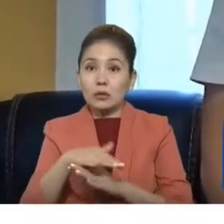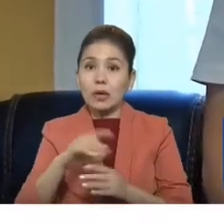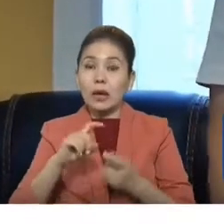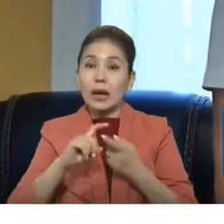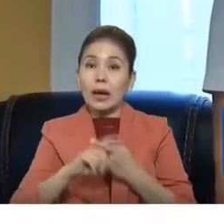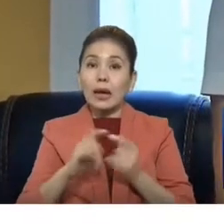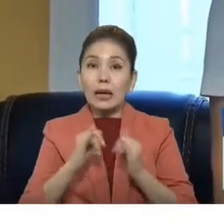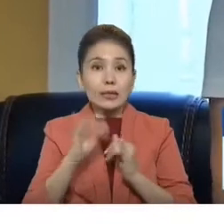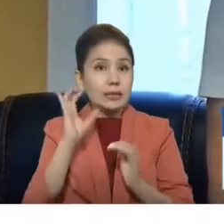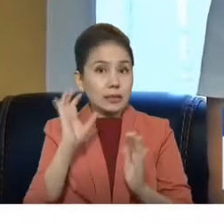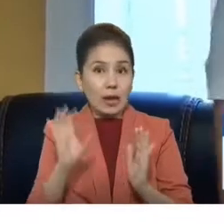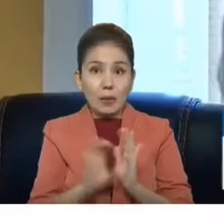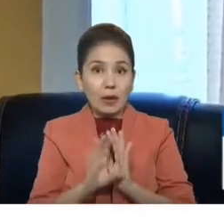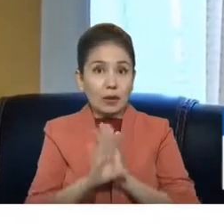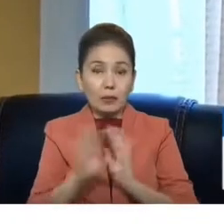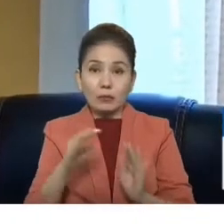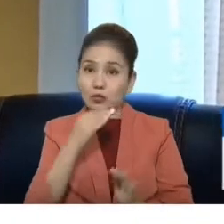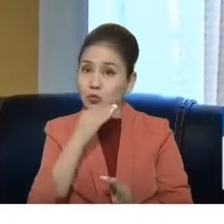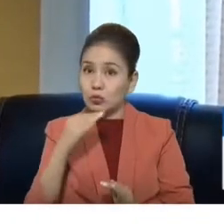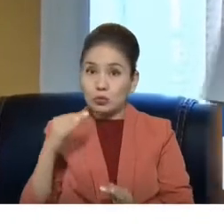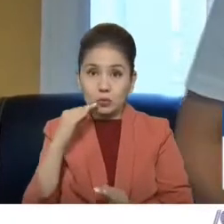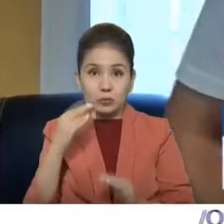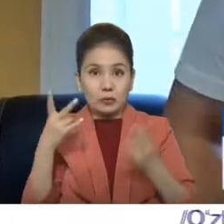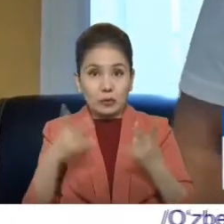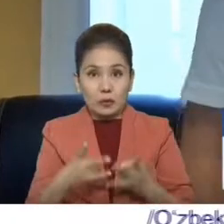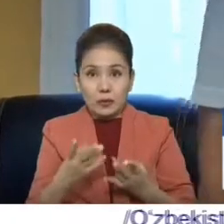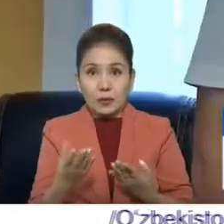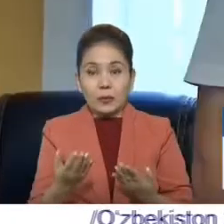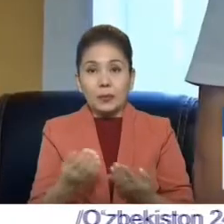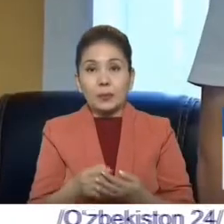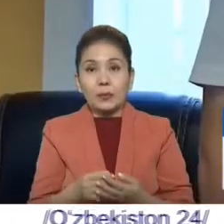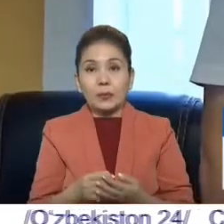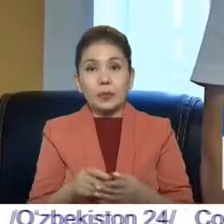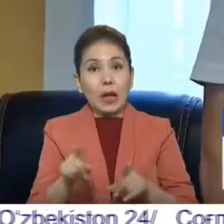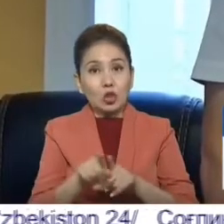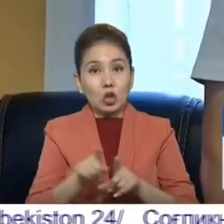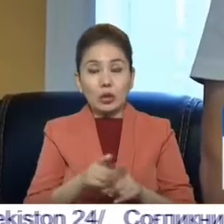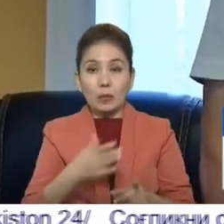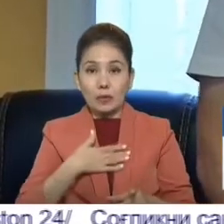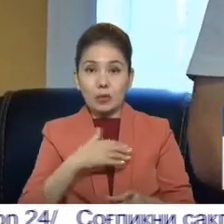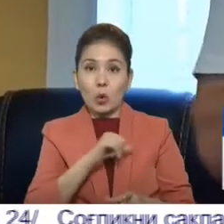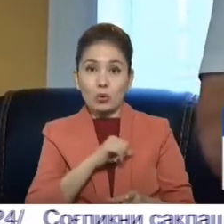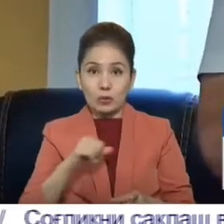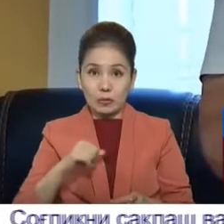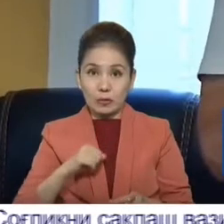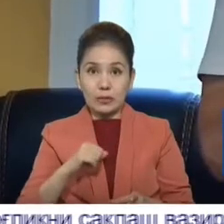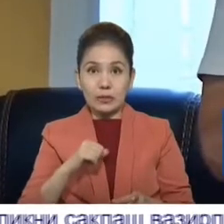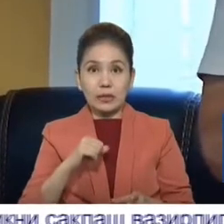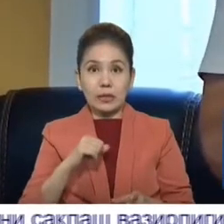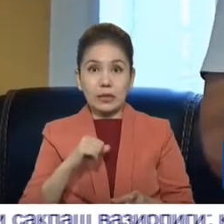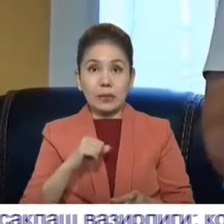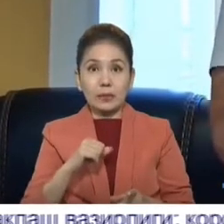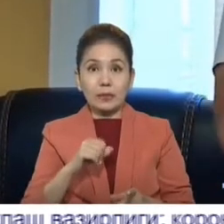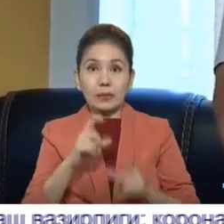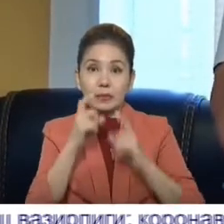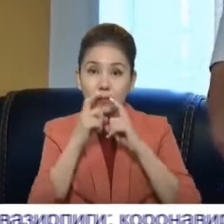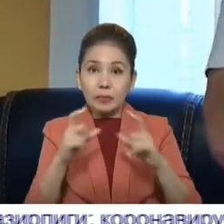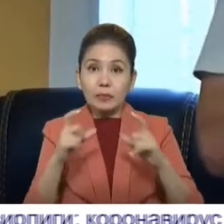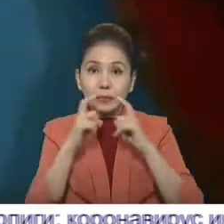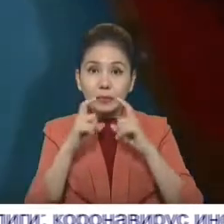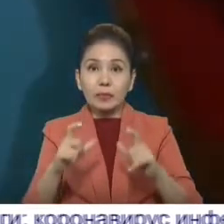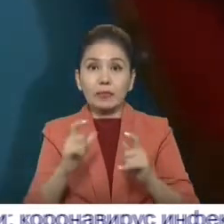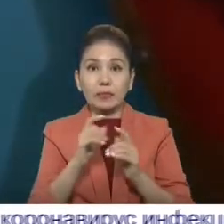карантинга амал қилишмаётган қоидалар ниҳоята кўп учрайб турибди. Ҳаттоки биз ўзимиз мегафон ham olganmiz, baqirib ko'chada